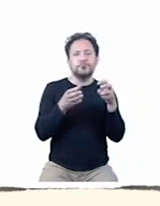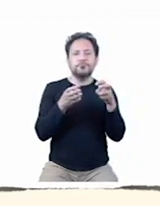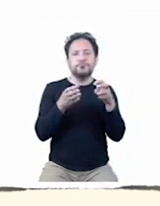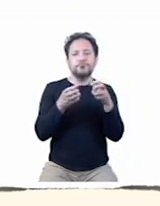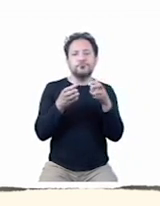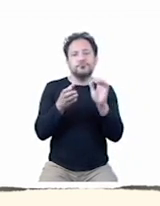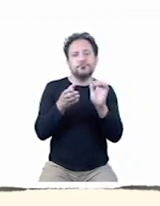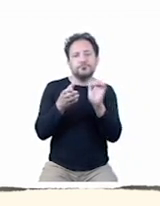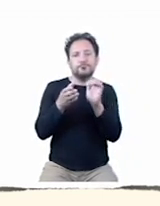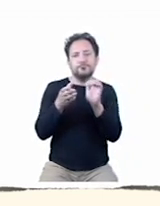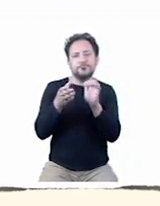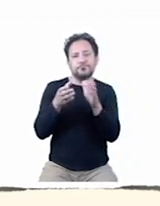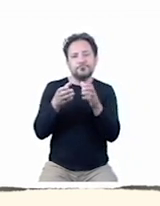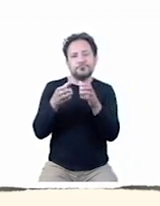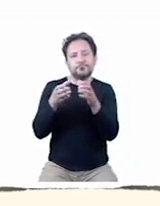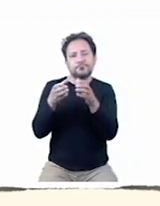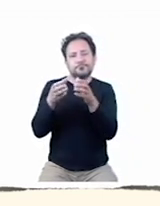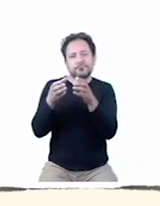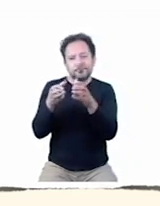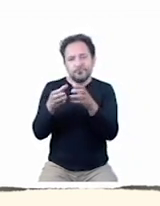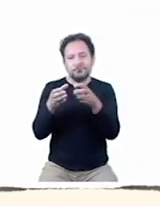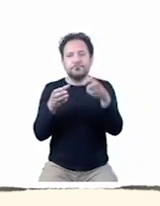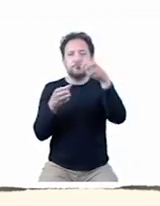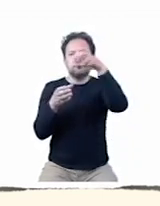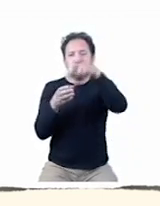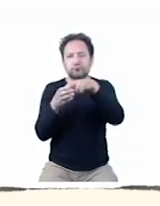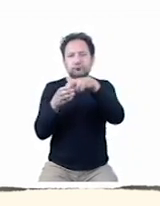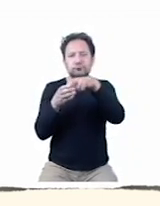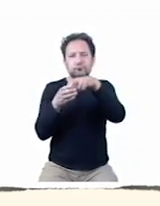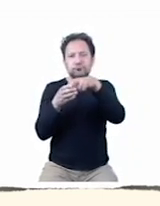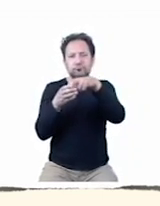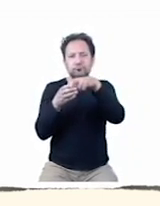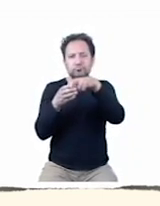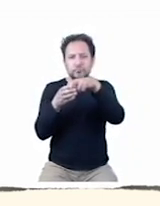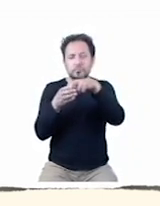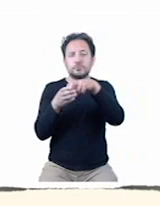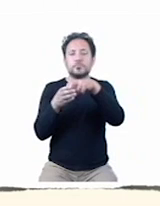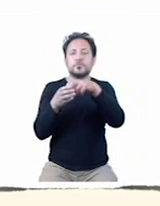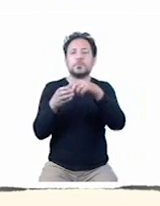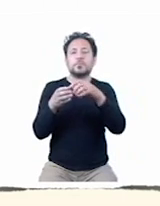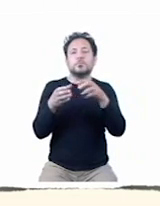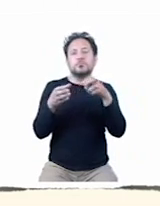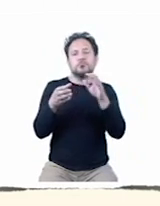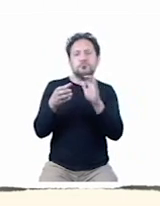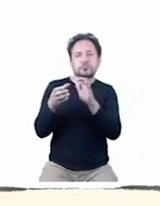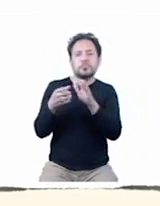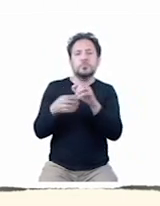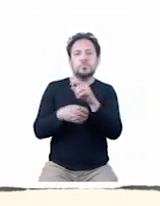Odorava di pesce ma non era così male. Rocky lo mangiò.